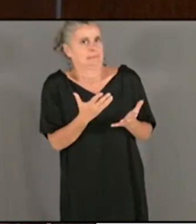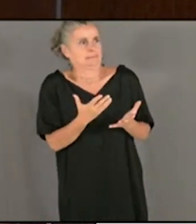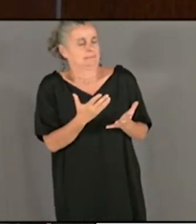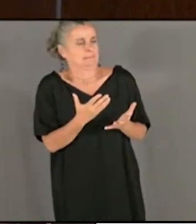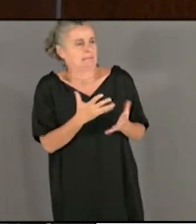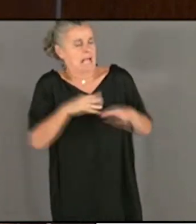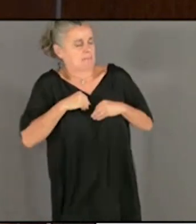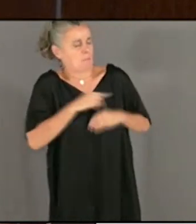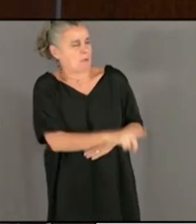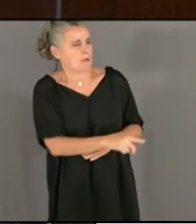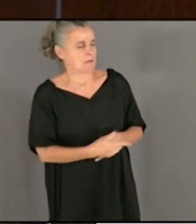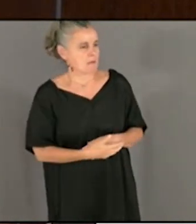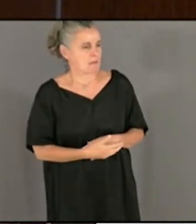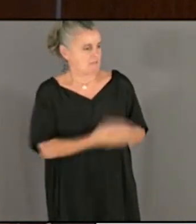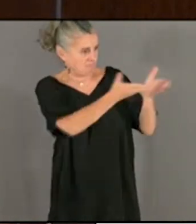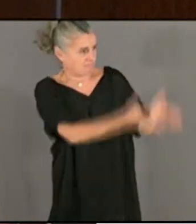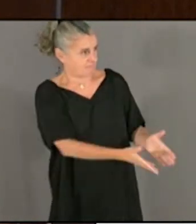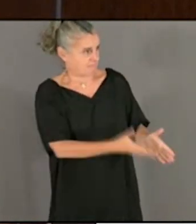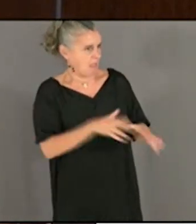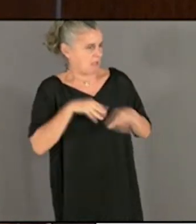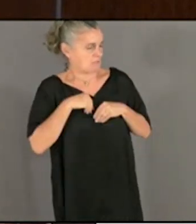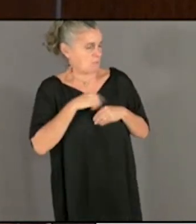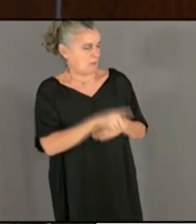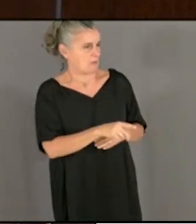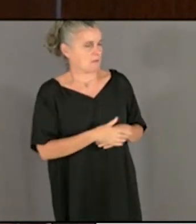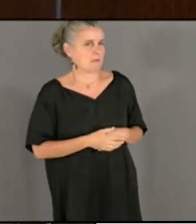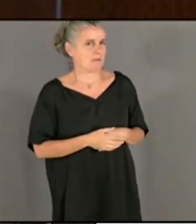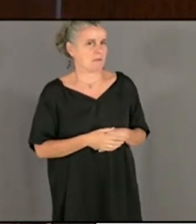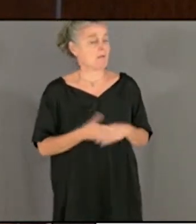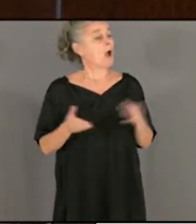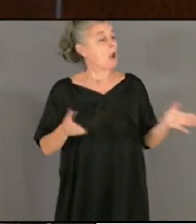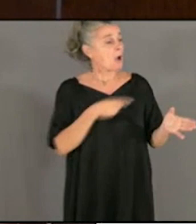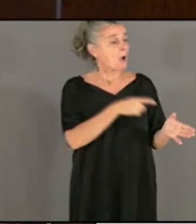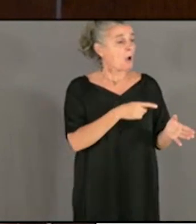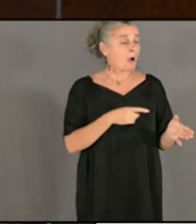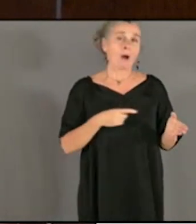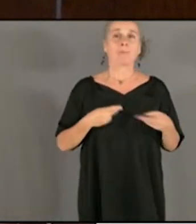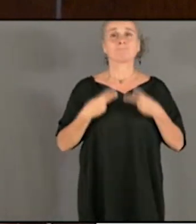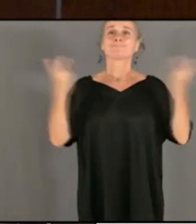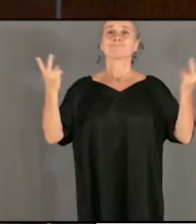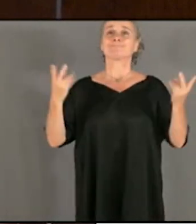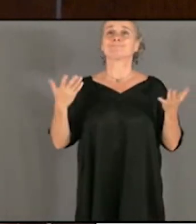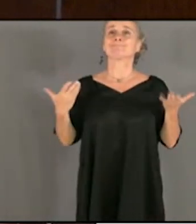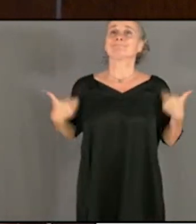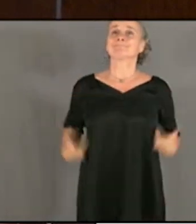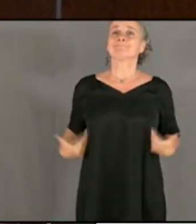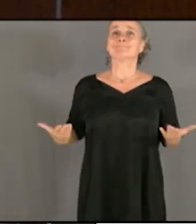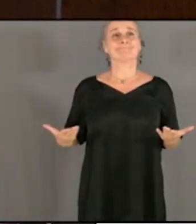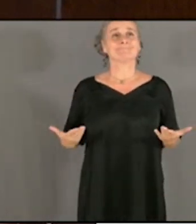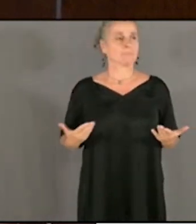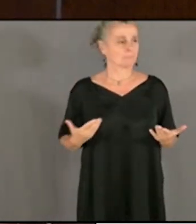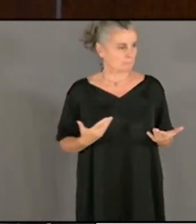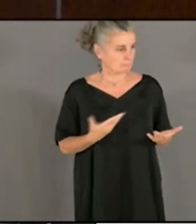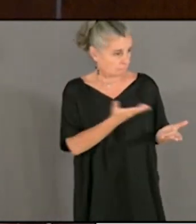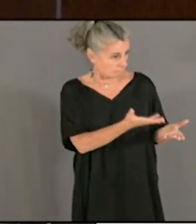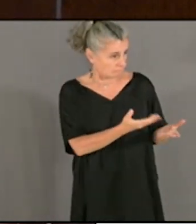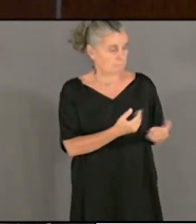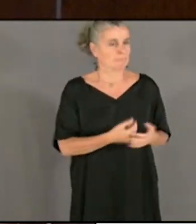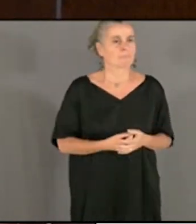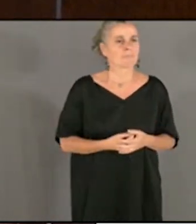C'est indigne de vous. Alors, vous assumez votre xénophilie, vous